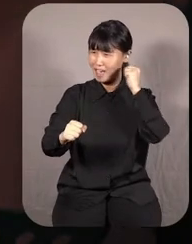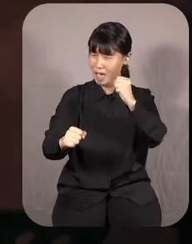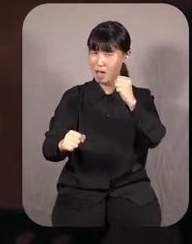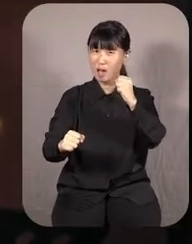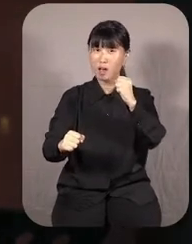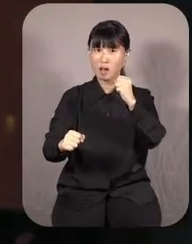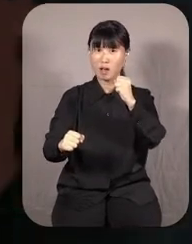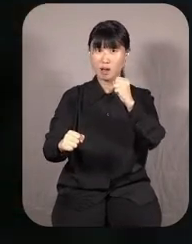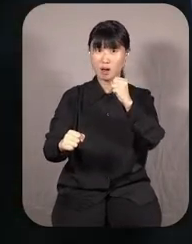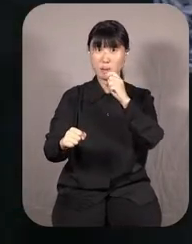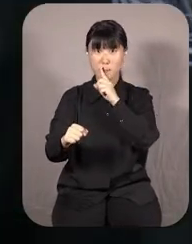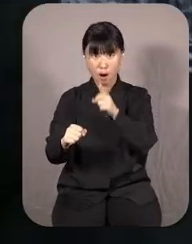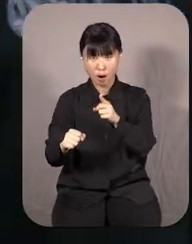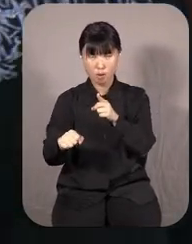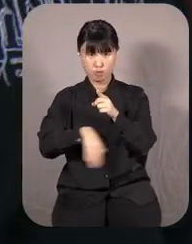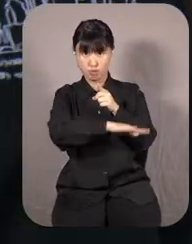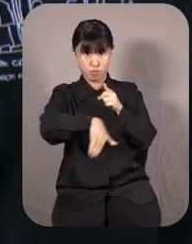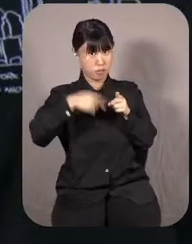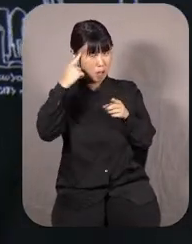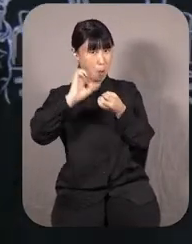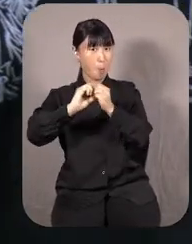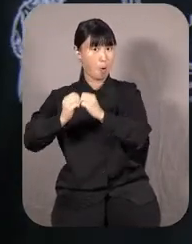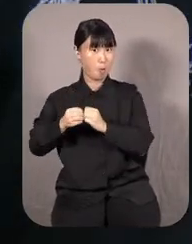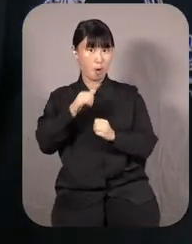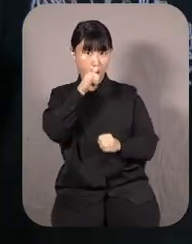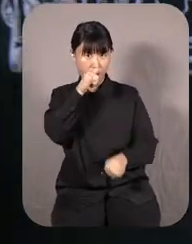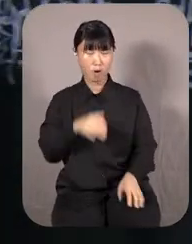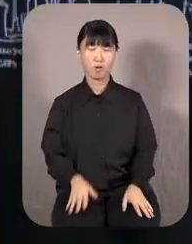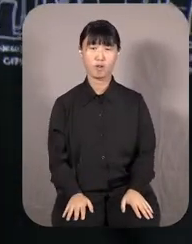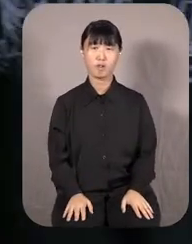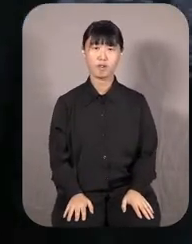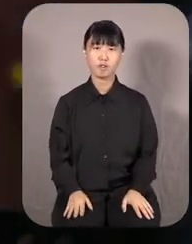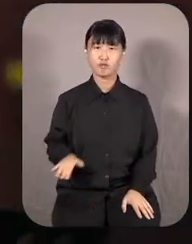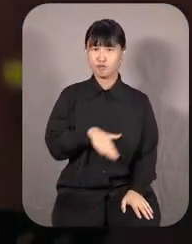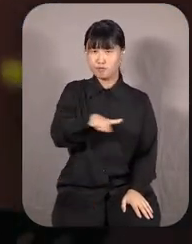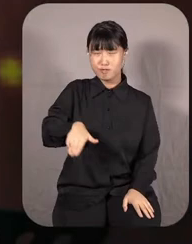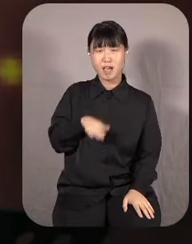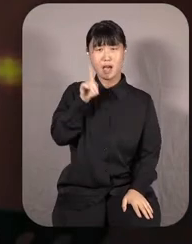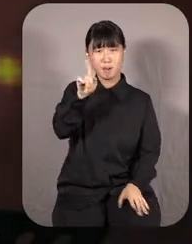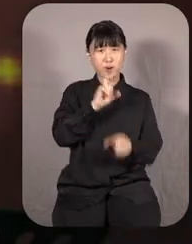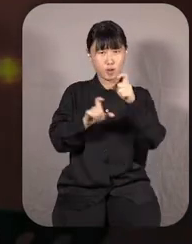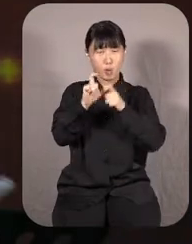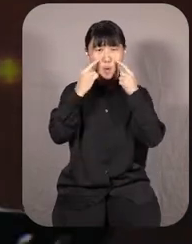요구를 왜곡했는데 다시 한번 분명히 얘기합니다.